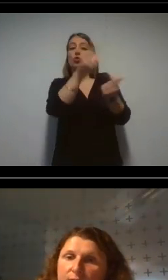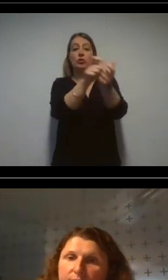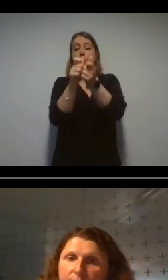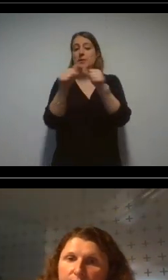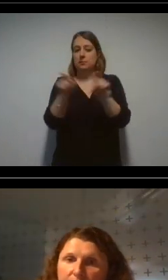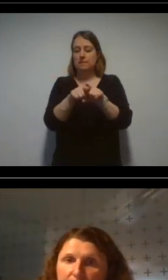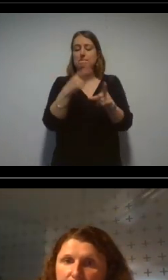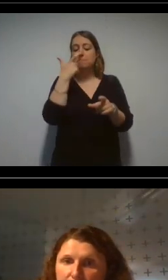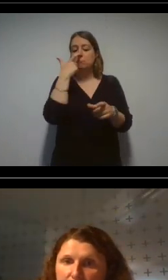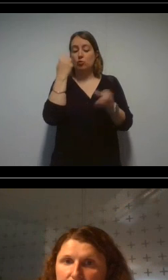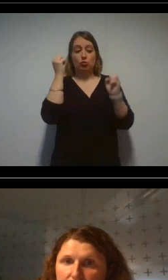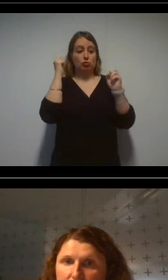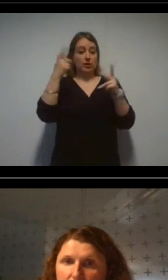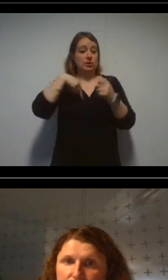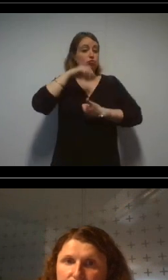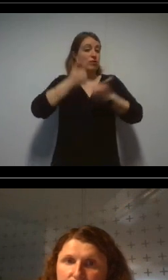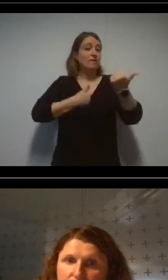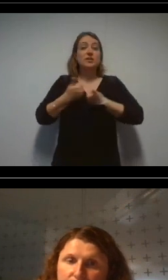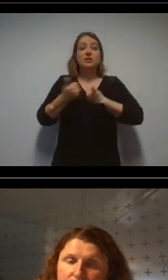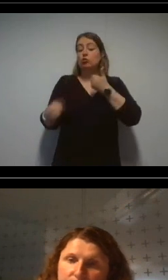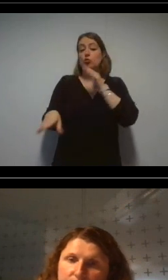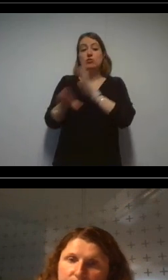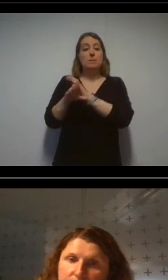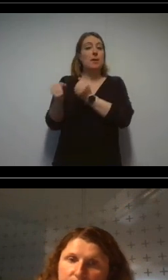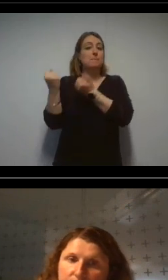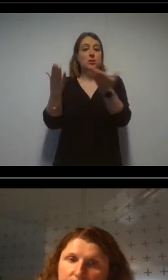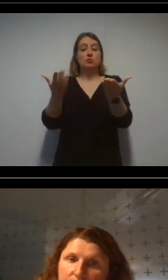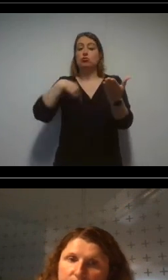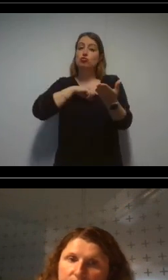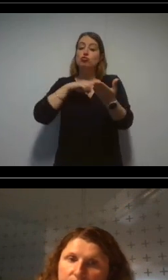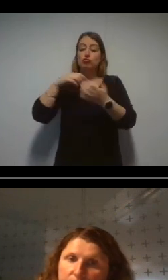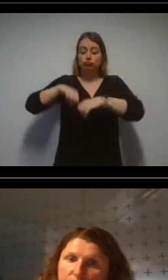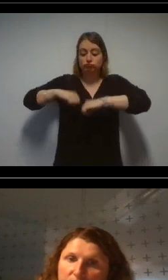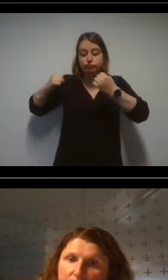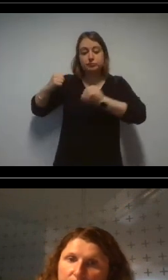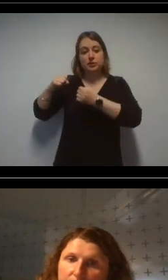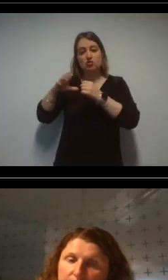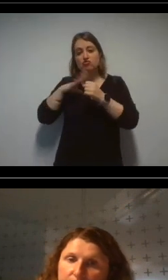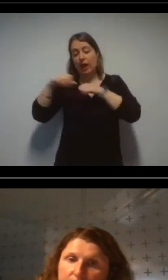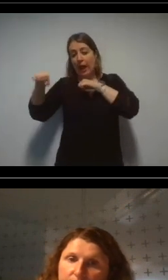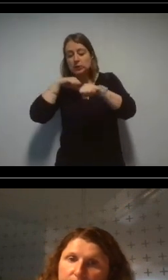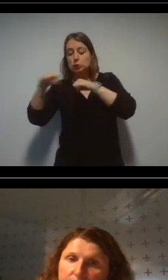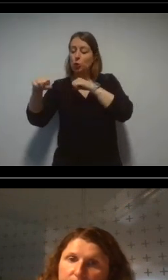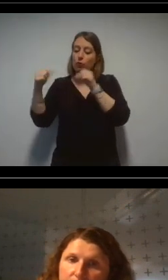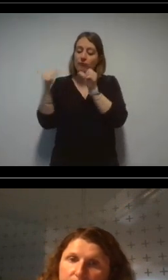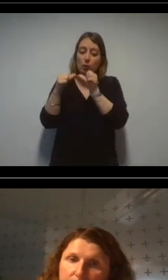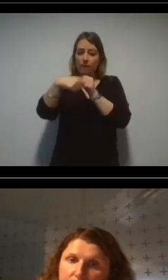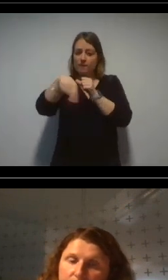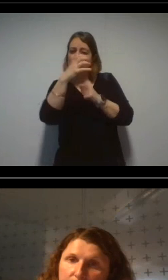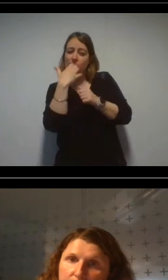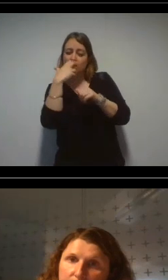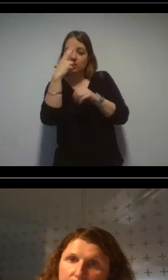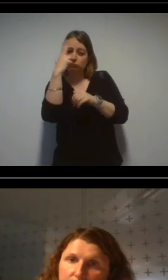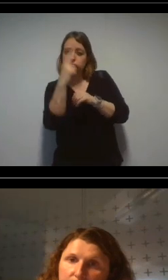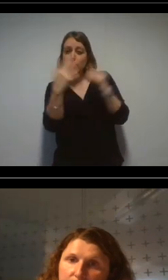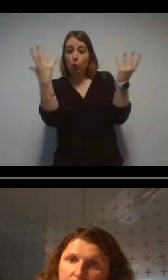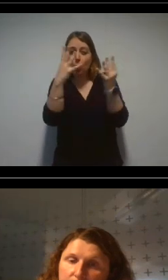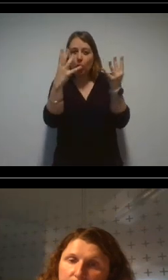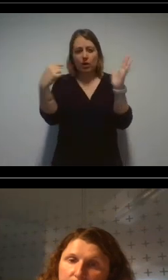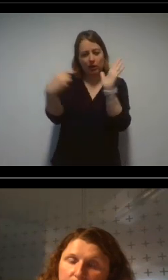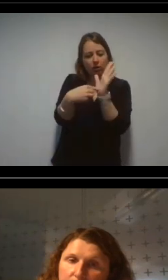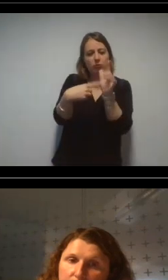ce qu'on vous a présenté à la base, parmi ce que fait Arpège, parmi ces actions-là, vous avez envie de démarrer par quoi et quand? Et